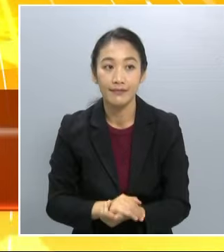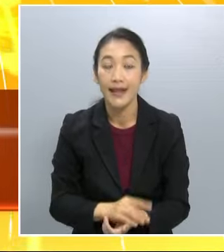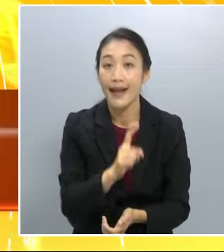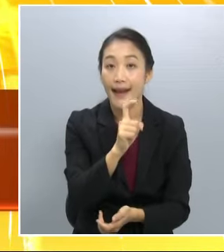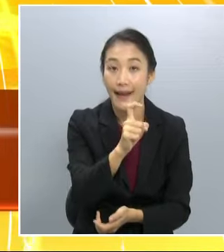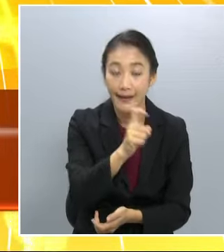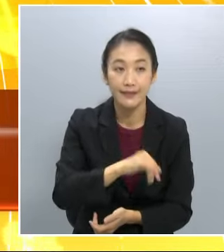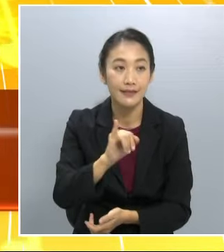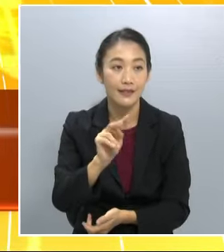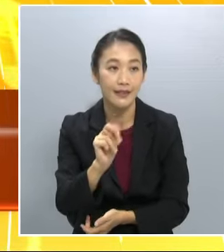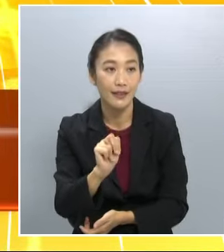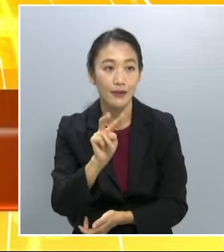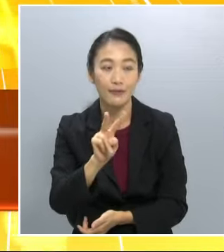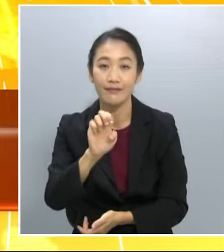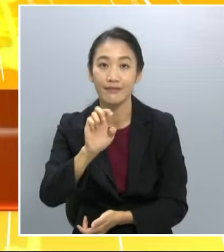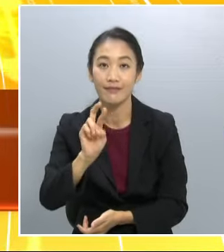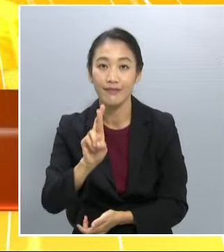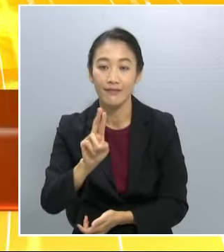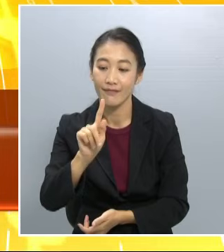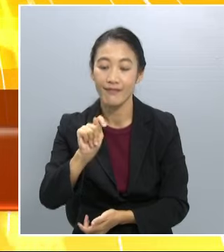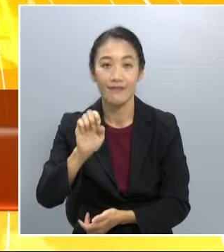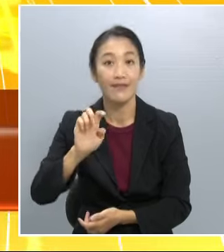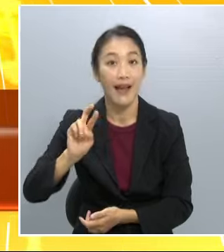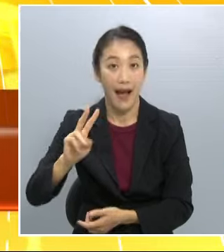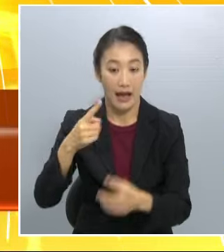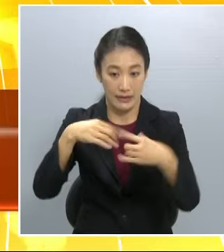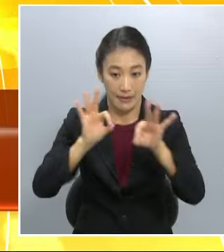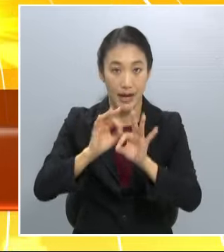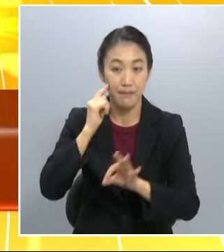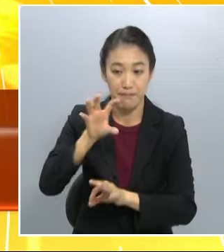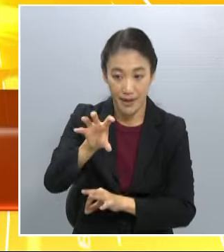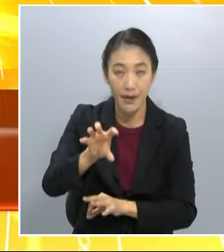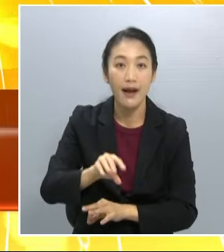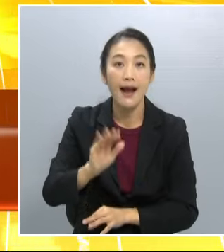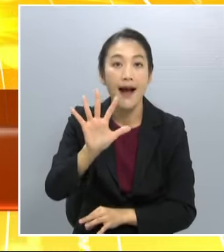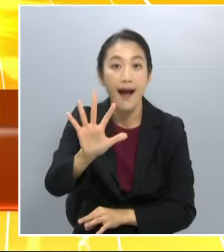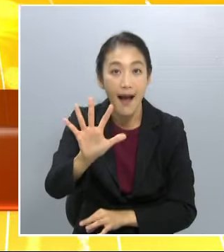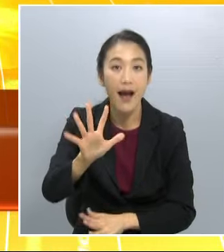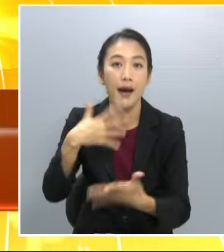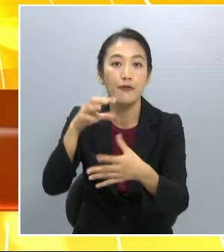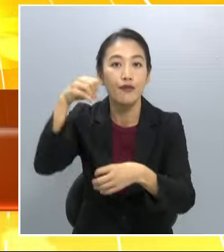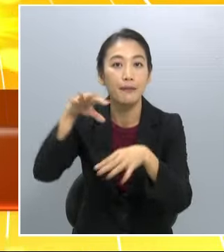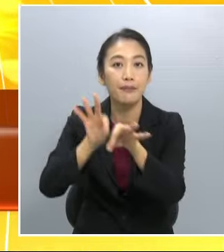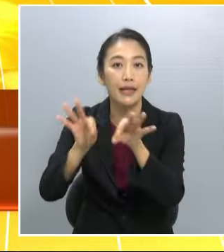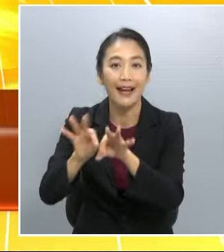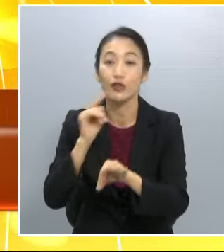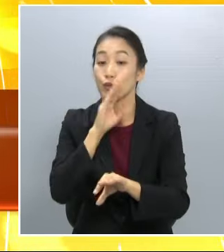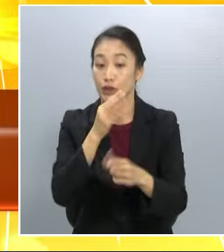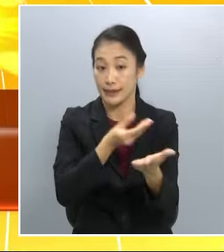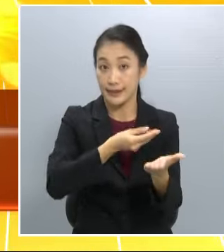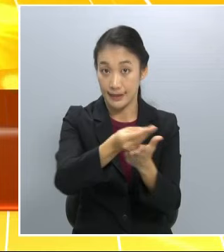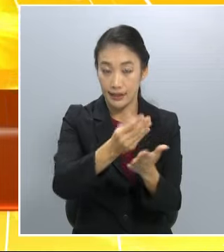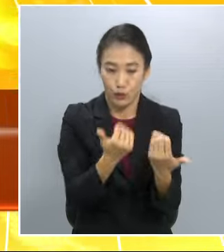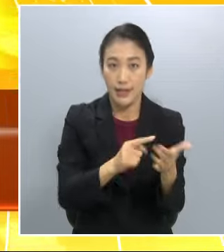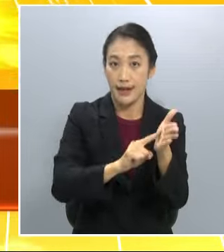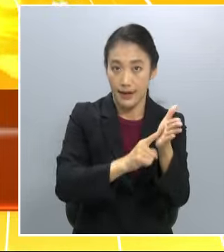ฉลักเบอร์ 5แบบใหม่ของปีเค่ะพร้อมรุ่นและขนาดที่กำหนดรับทองเลยนะคะตั้งแต่วันนี้ถึง 15เมษายน